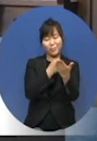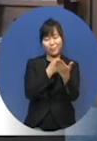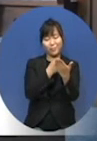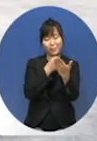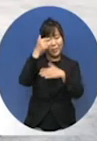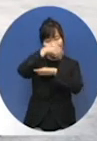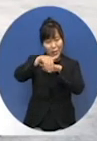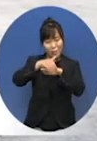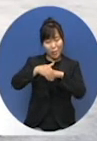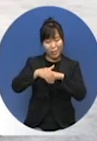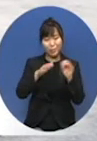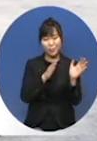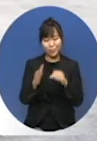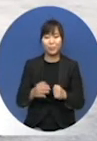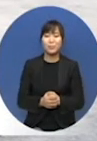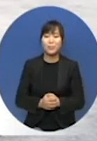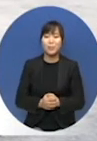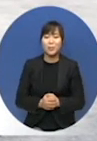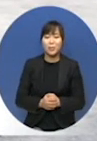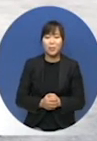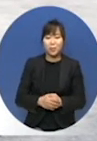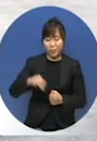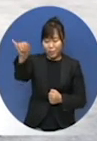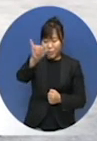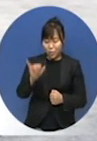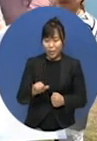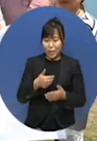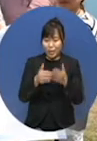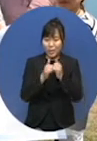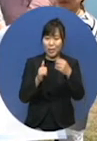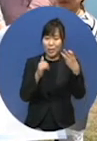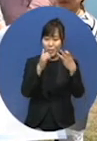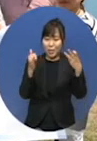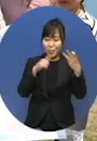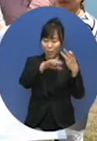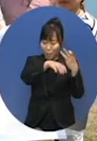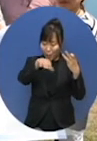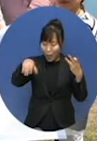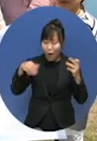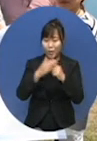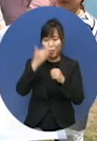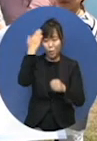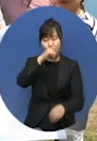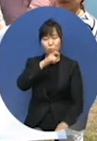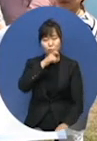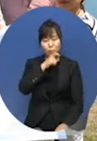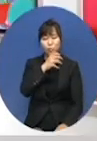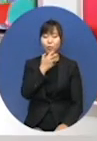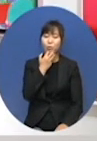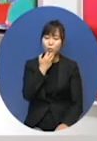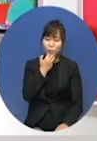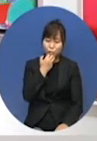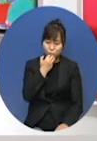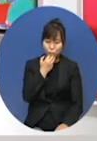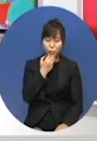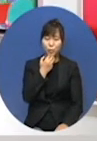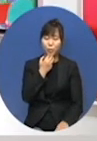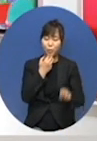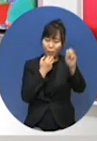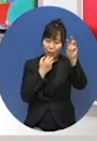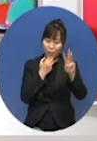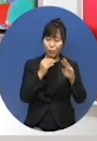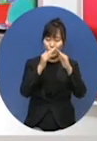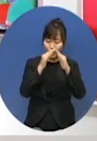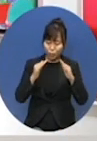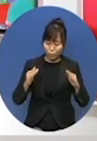해갖고 기획했어요. 그래서 전국의 작가들을 13명을 모집했는데요. 여수 작가하고 서울,